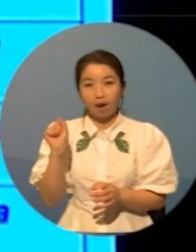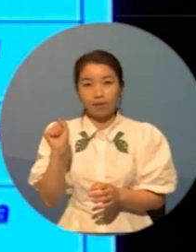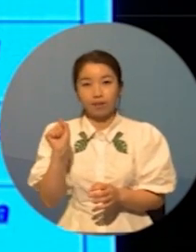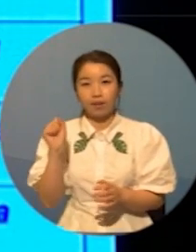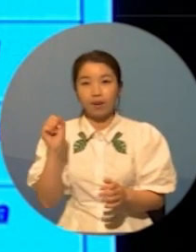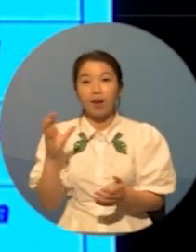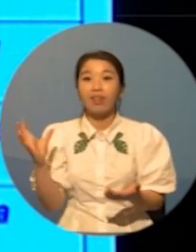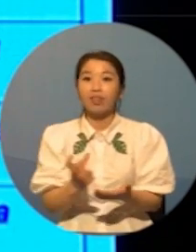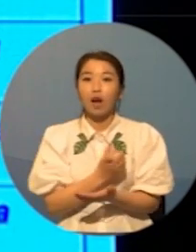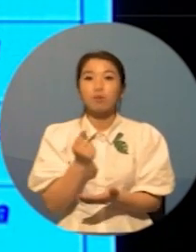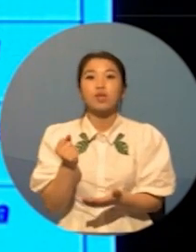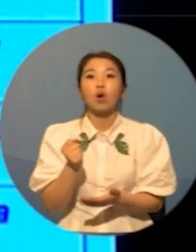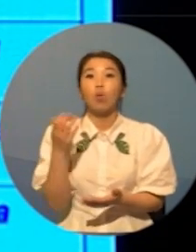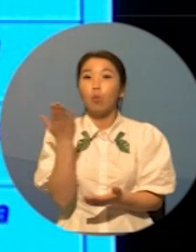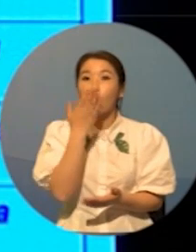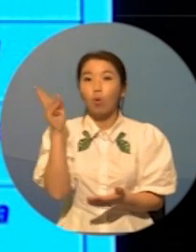табыс, оқуды,